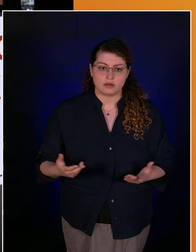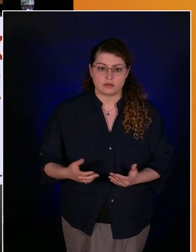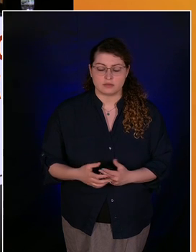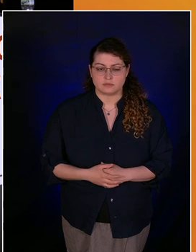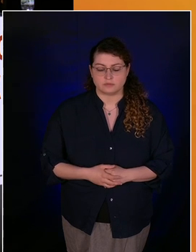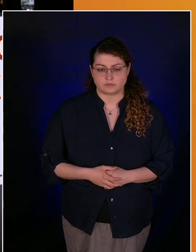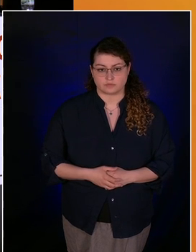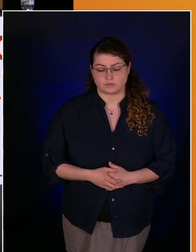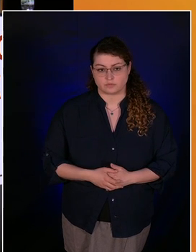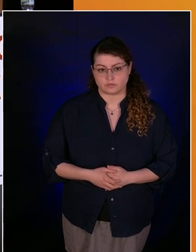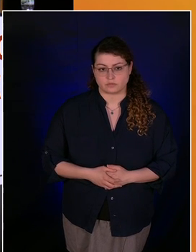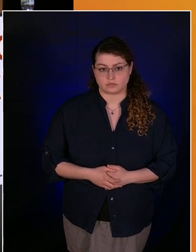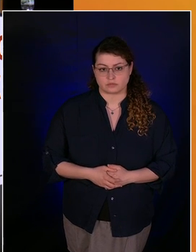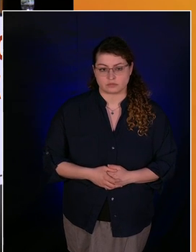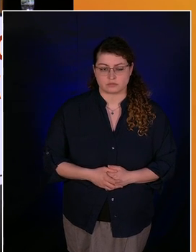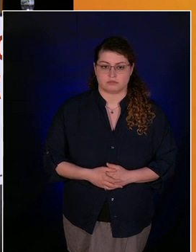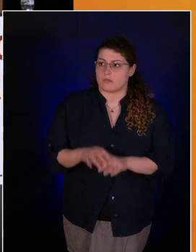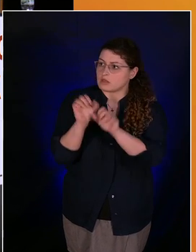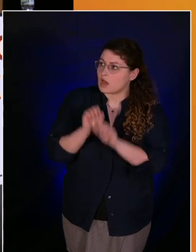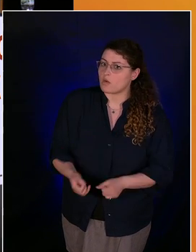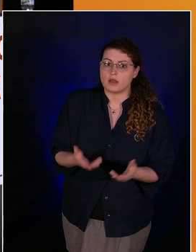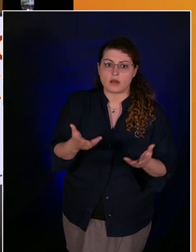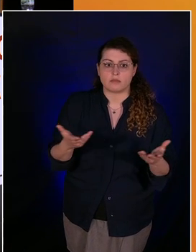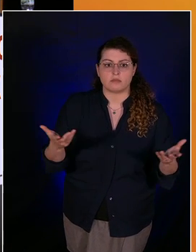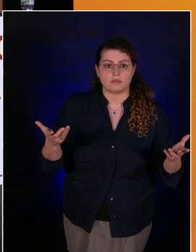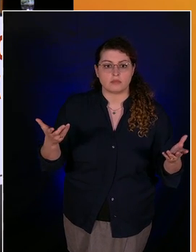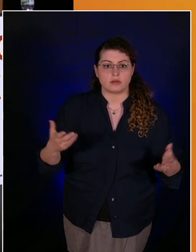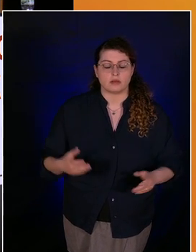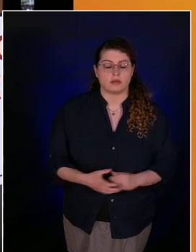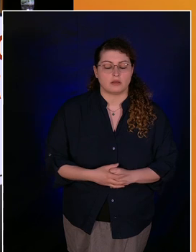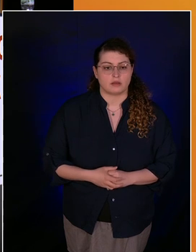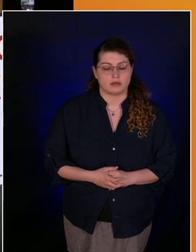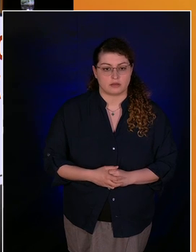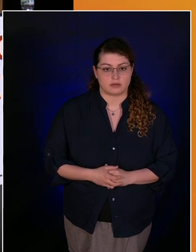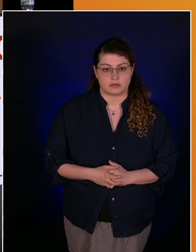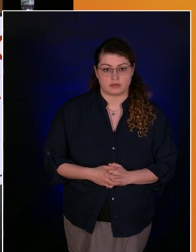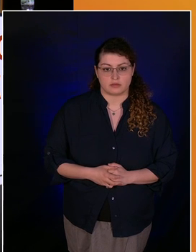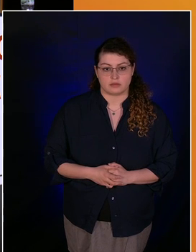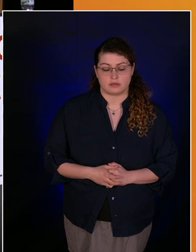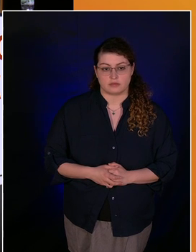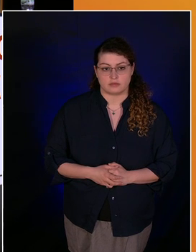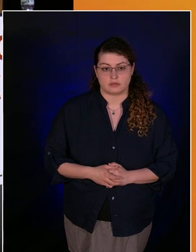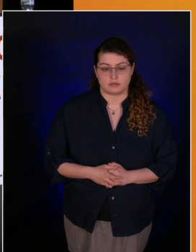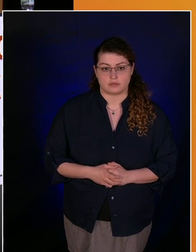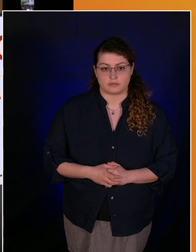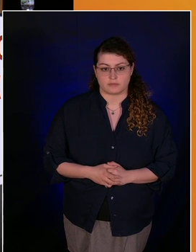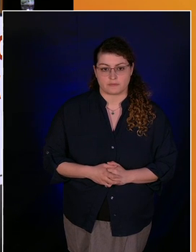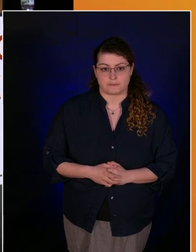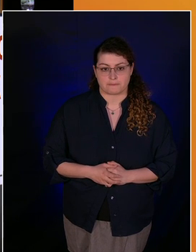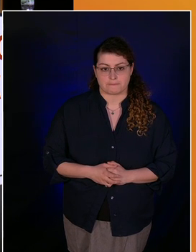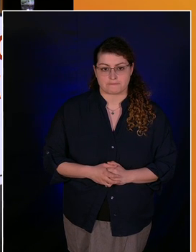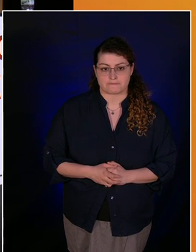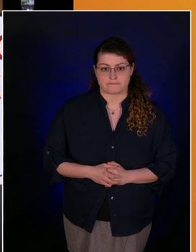demi-heure c'est improbable quoi non c'est quoi ces boulet là je CIS qu'il